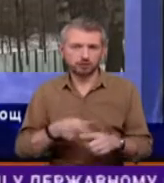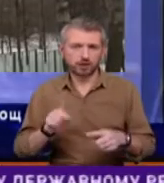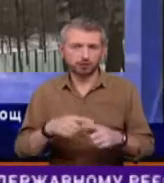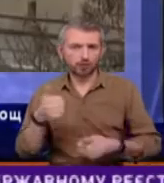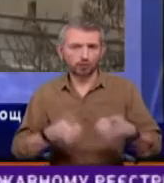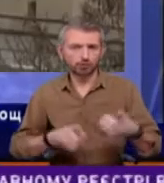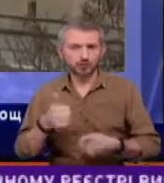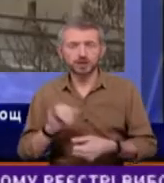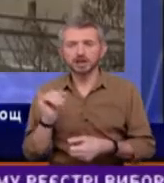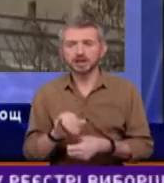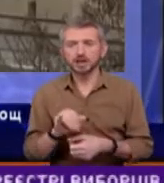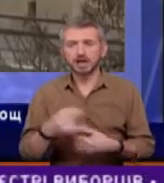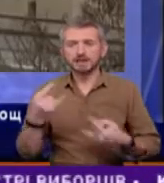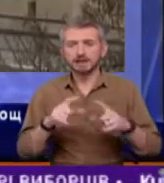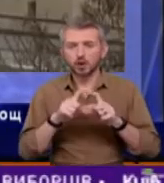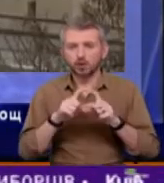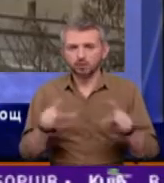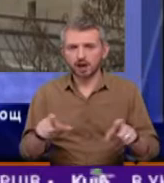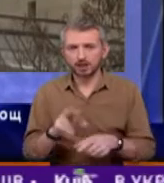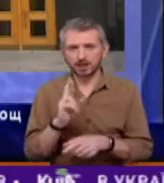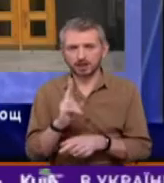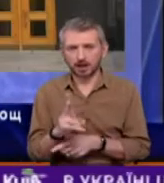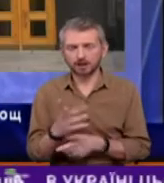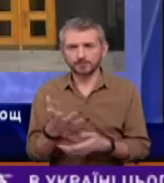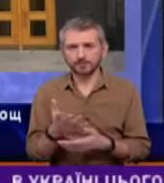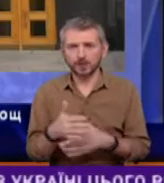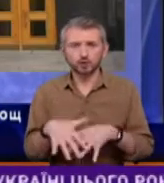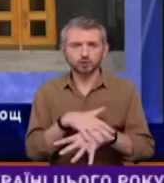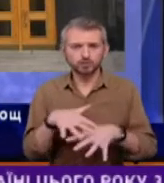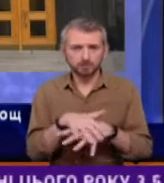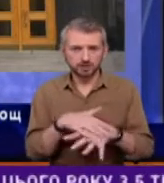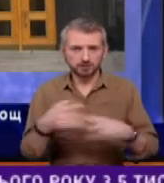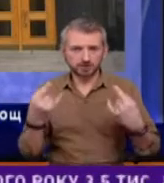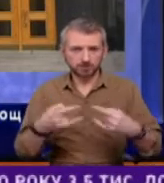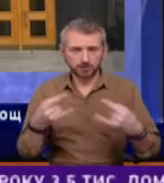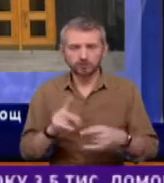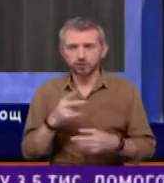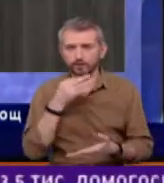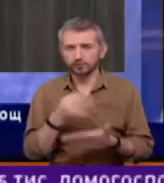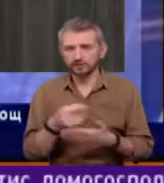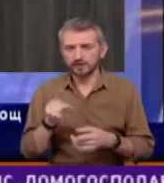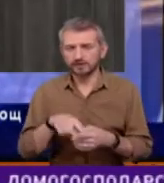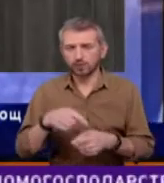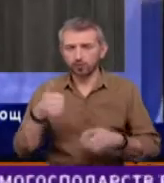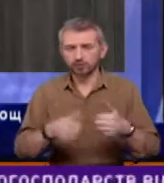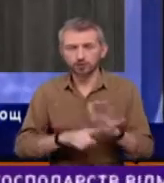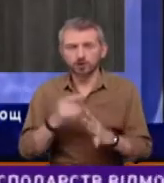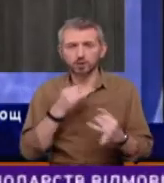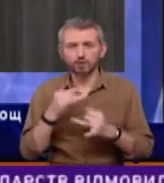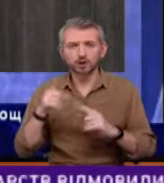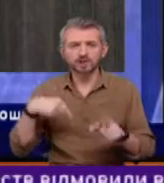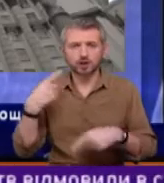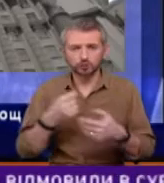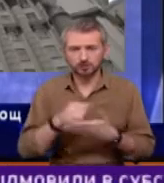конкурсі. І, власне, телекомпанія, як суспільний мовник, який відповідає за цей конкурс, починає переговори з